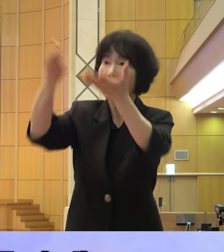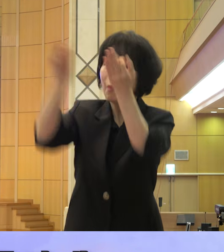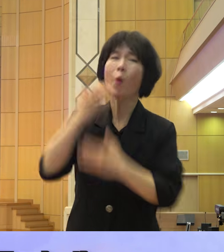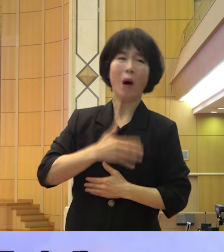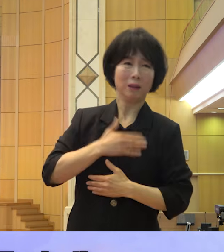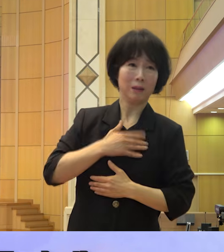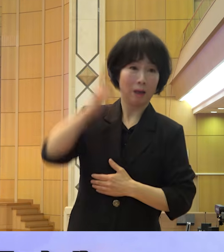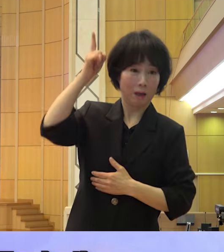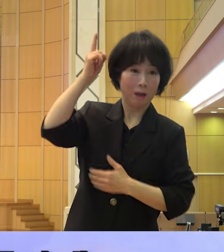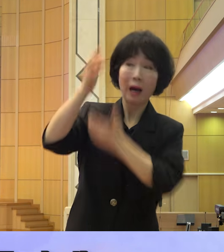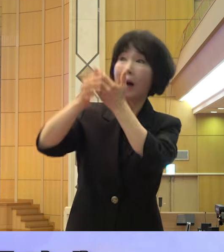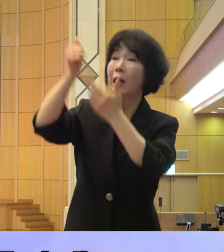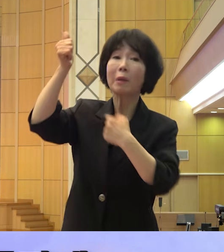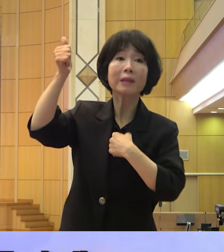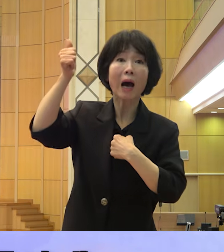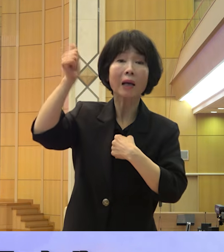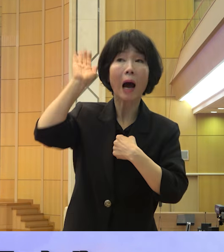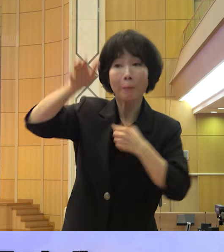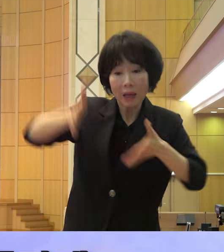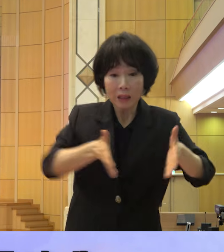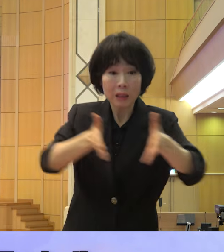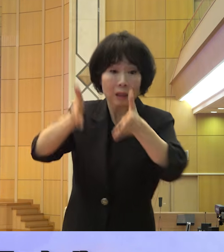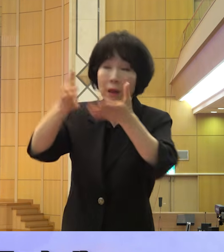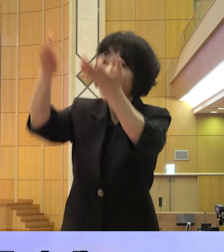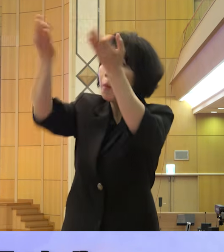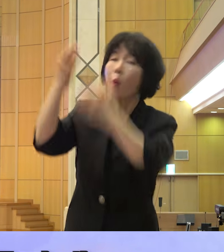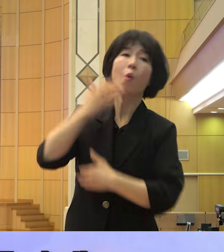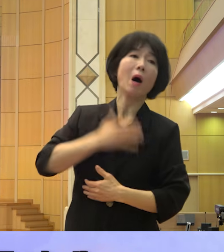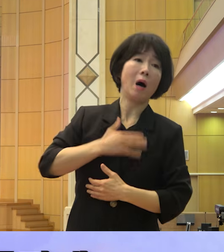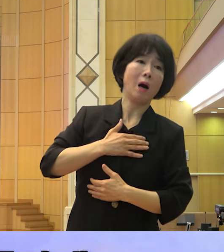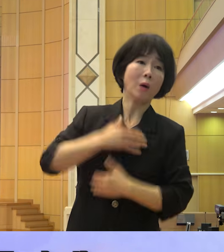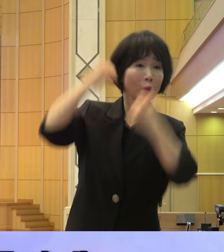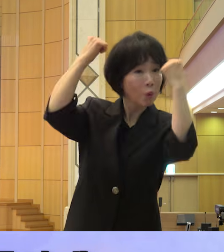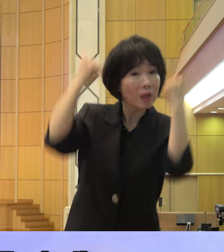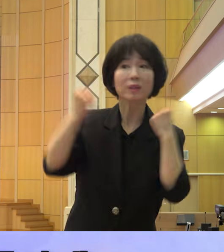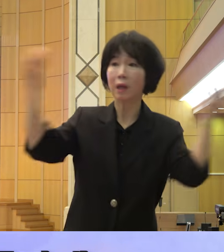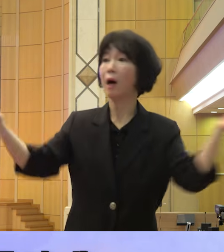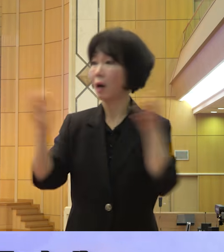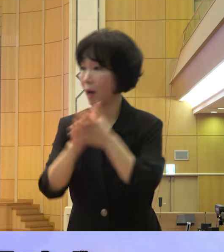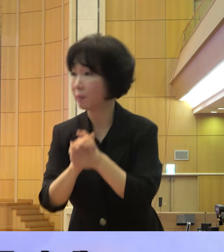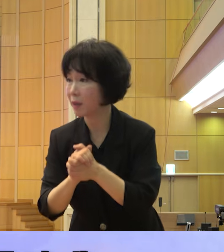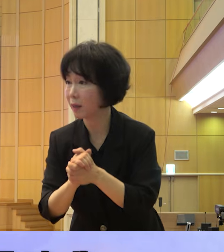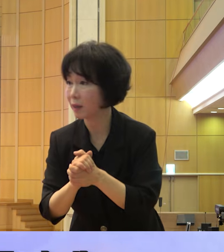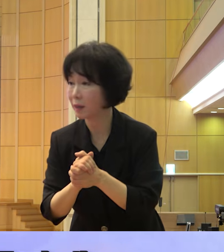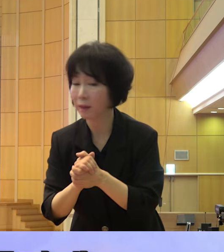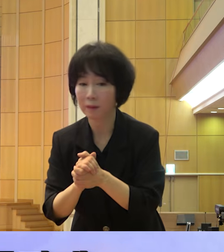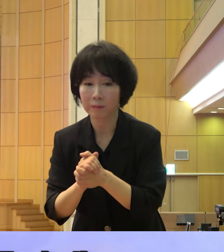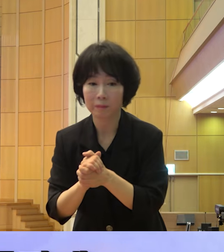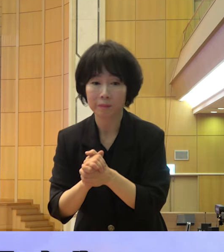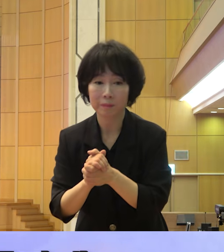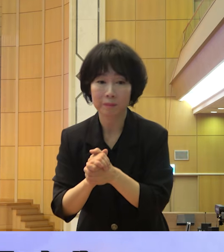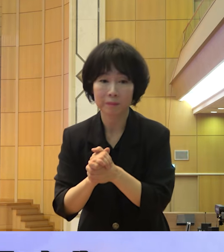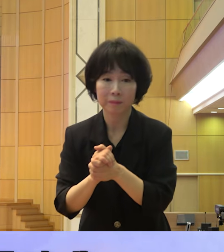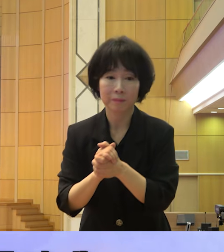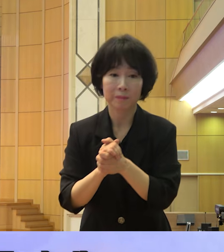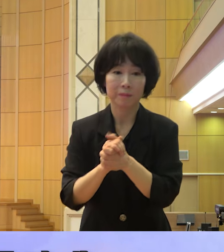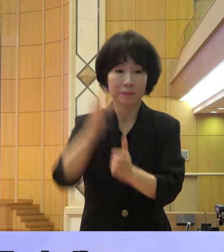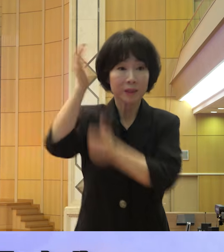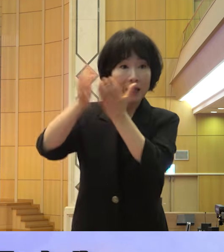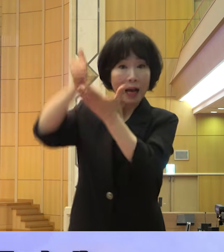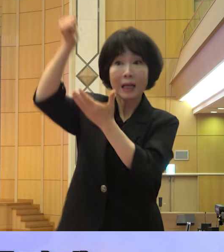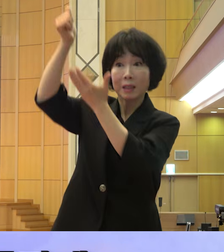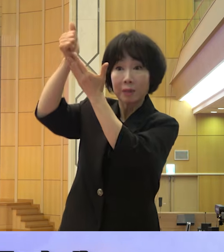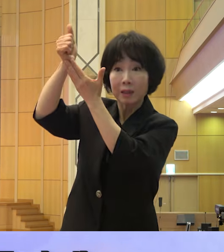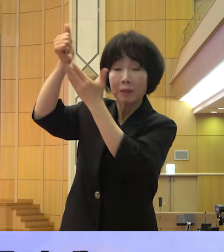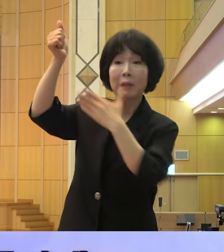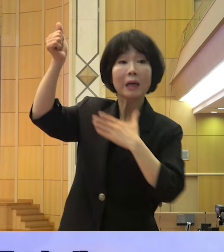아시나니. 하나님이 내 눈에 안 보이니까 없는 줄 알지만 하나님이 나의 가는 길을 아시나니.